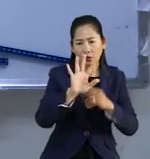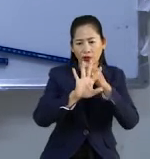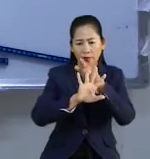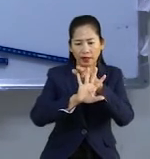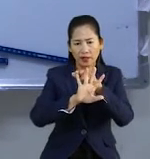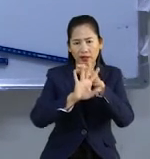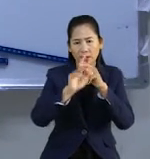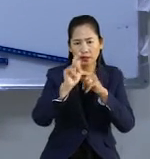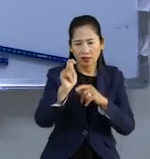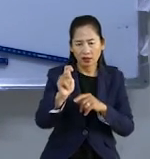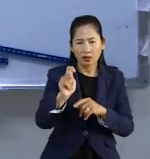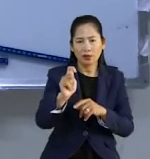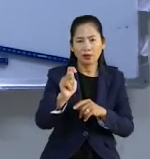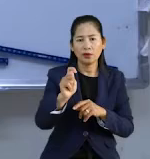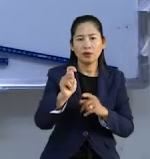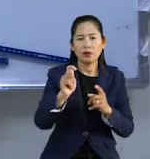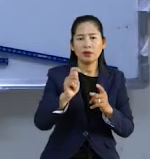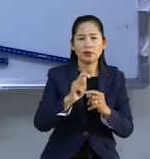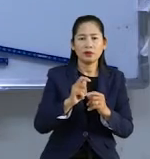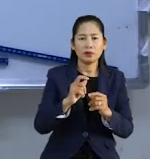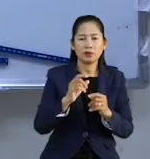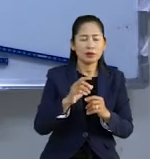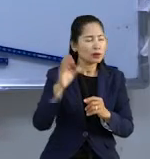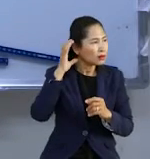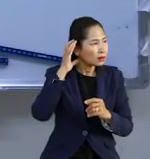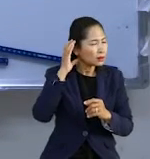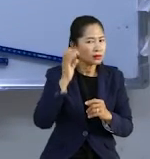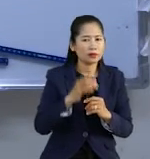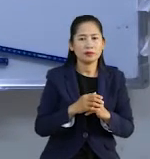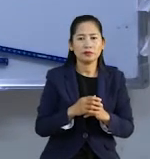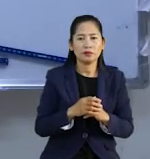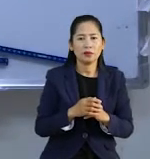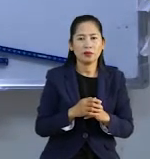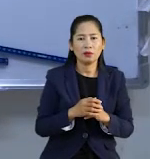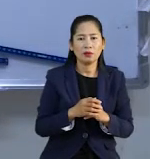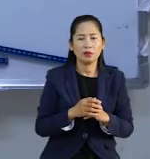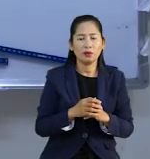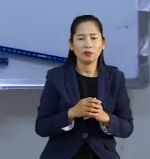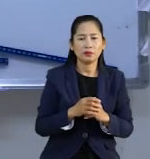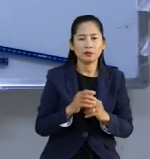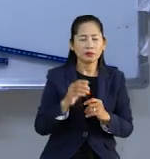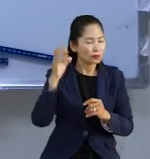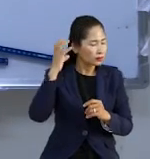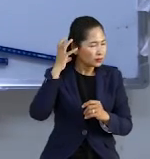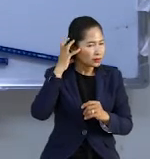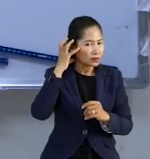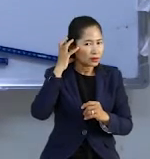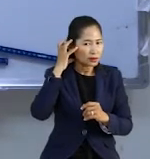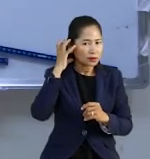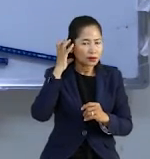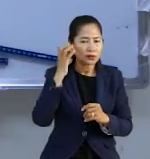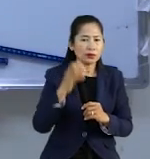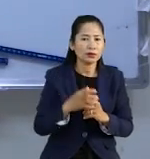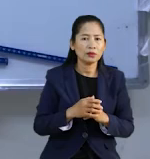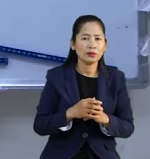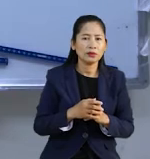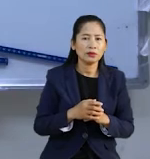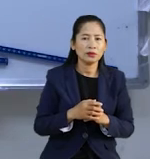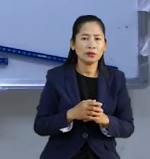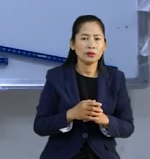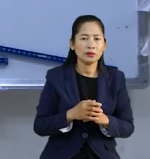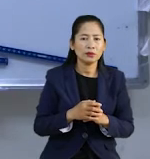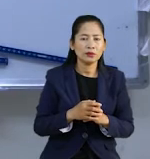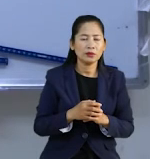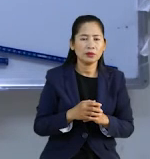จังให้จั่วจังปีนี้กัดโซ่สำเร็จไอ้ก่อนบานจังกัดโซ่สำเร็จนะกัดบ